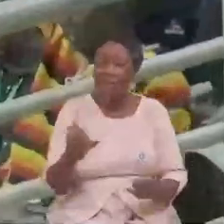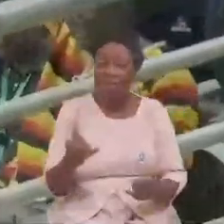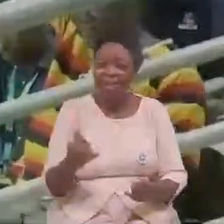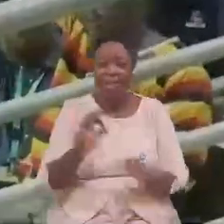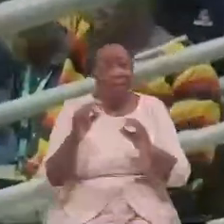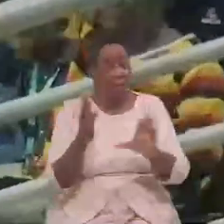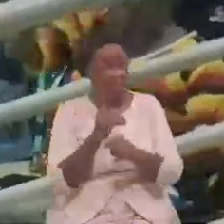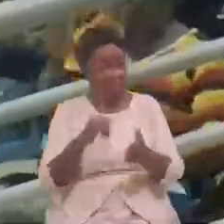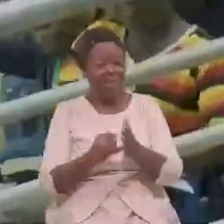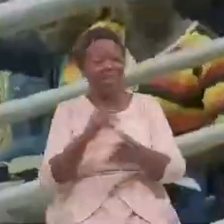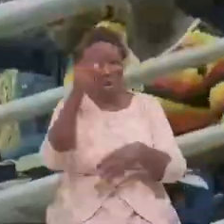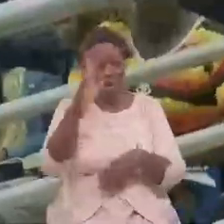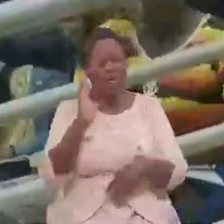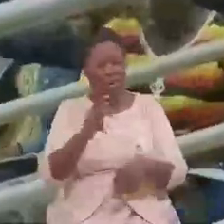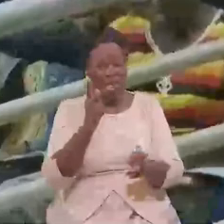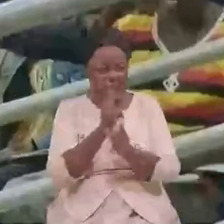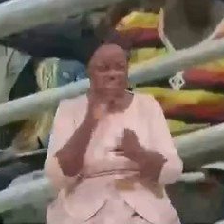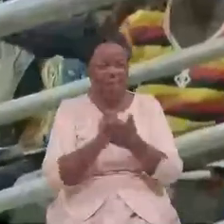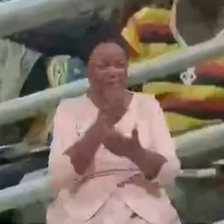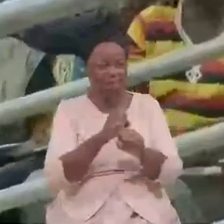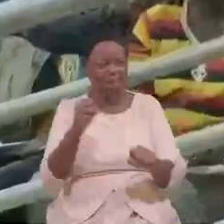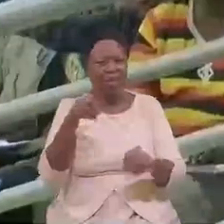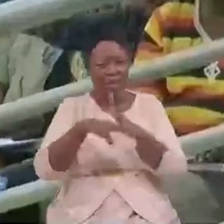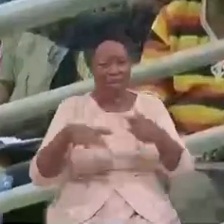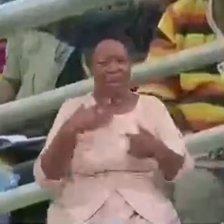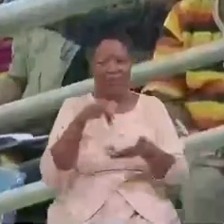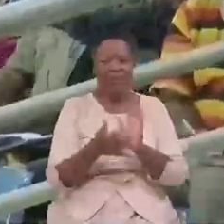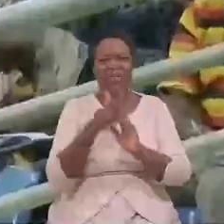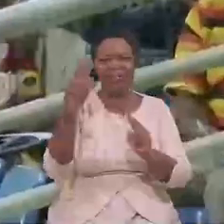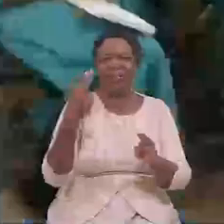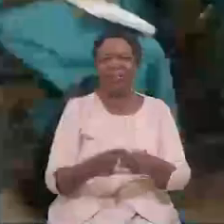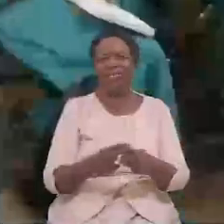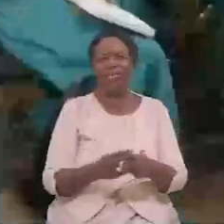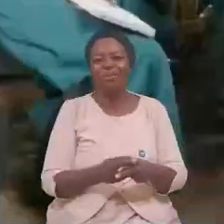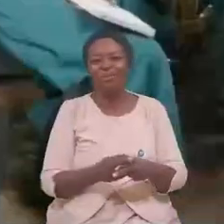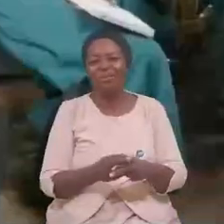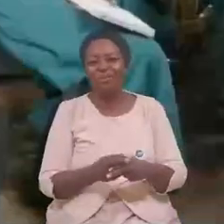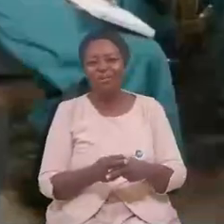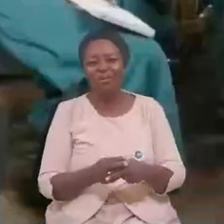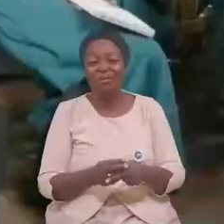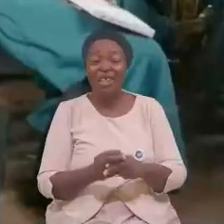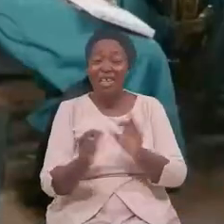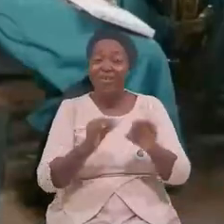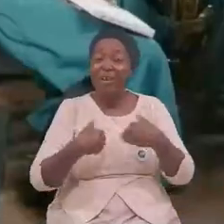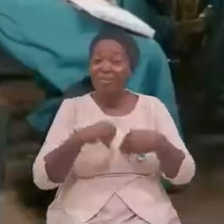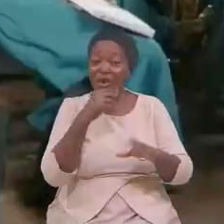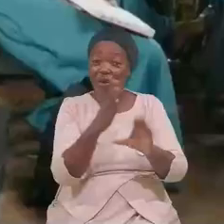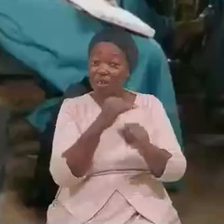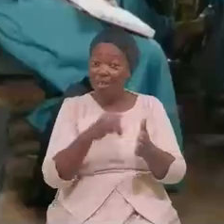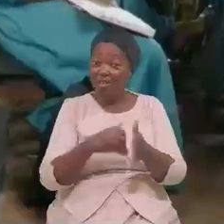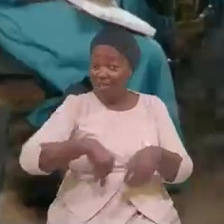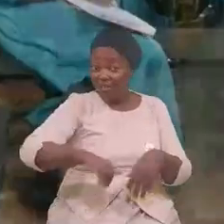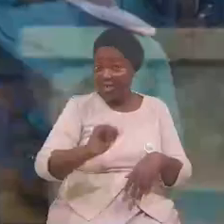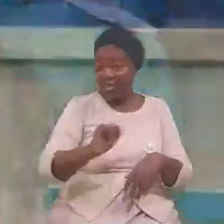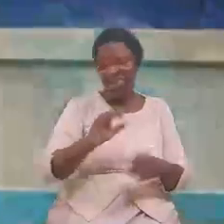Dieu va préserver ce salut dans ta vie au nom de Jésus. Si tu ne l'as pas encore eu, tu n'as pas encore eu,